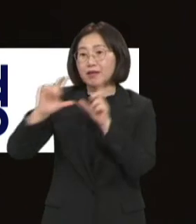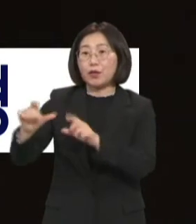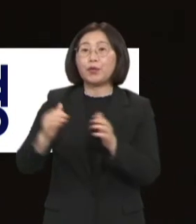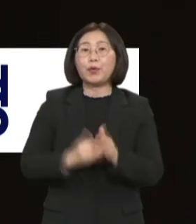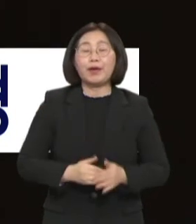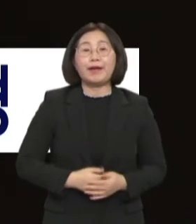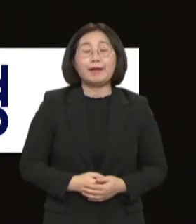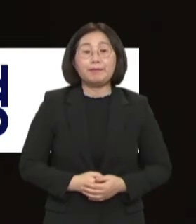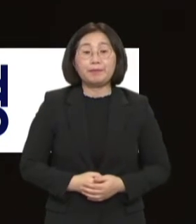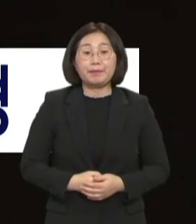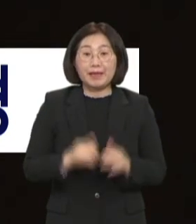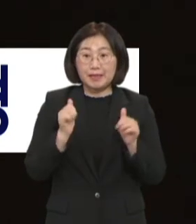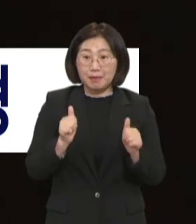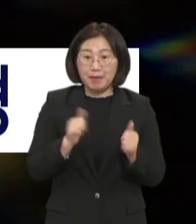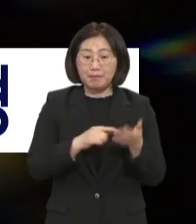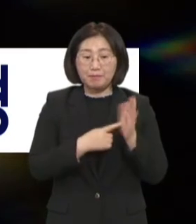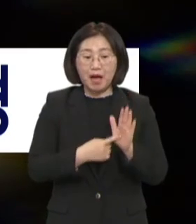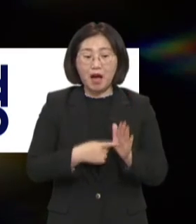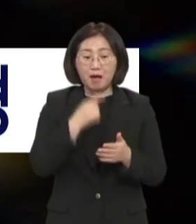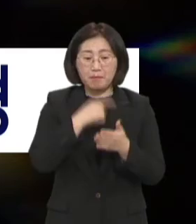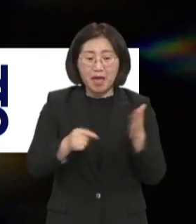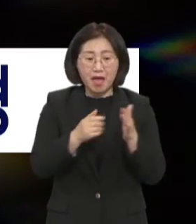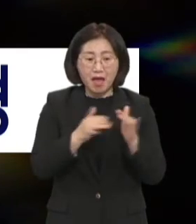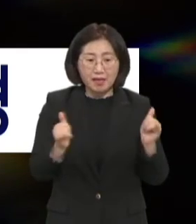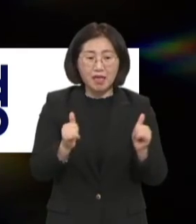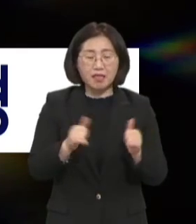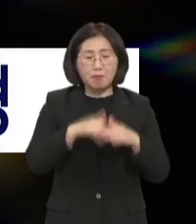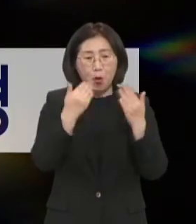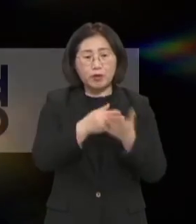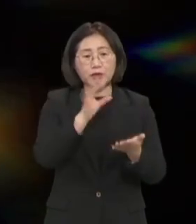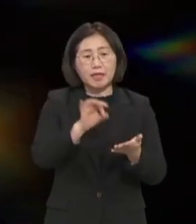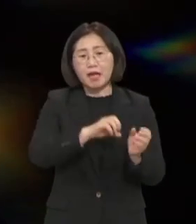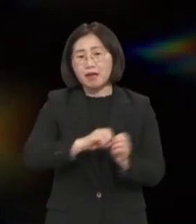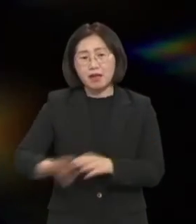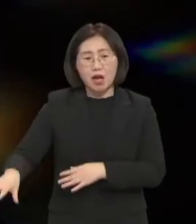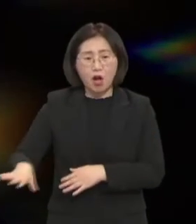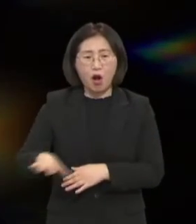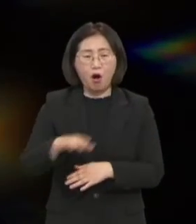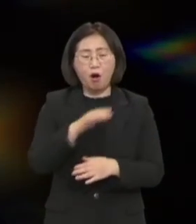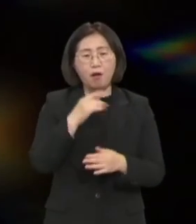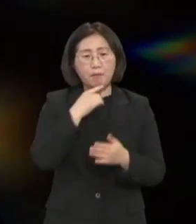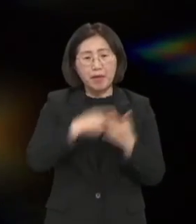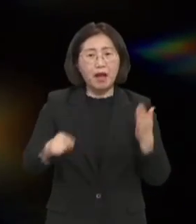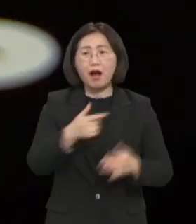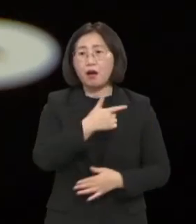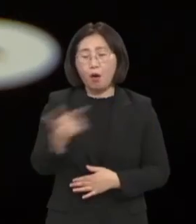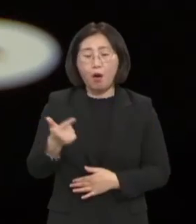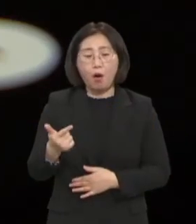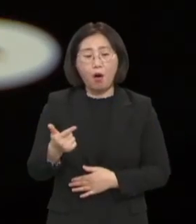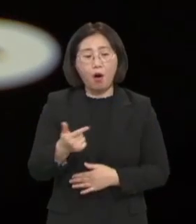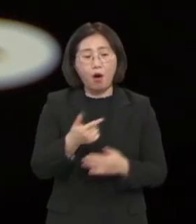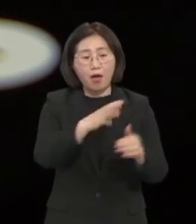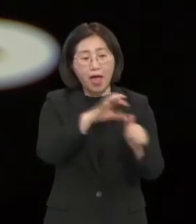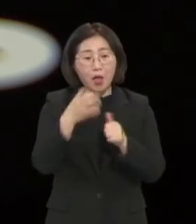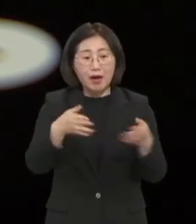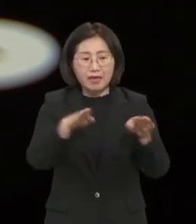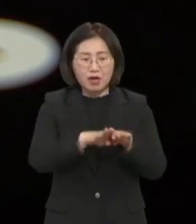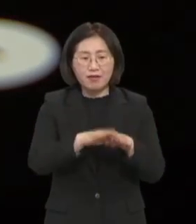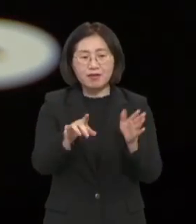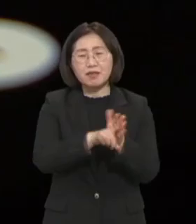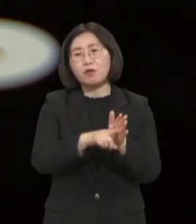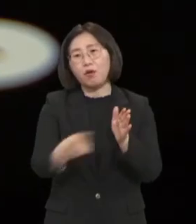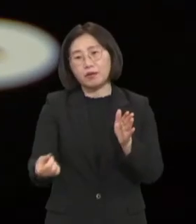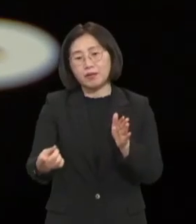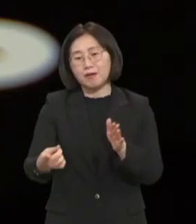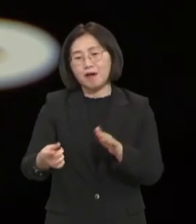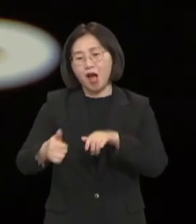선고했습니다 재판부는 피해자들이 전재산을 잃는 등 심각한 경제적 피해를 받고 사칭당한 기관은 신용을 훼손 당해